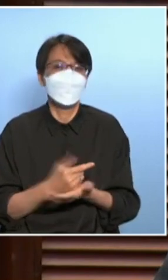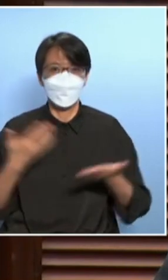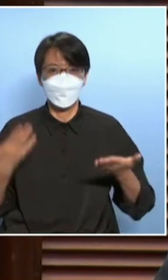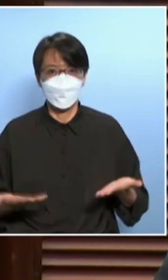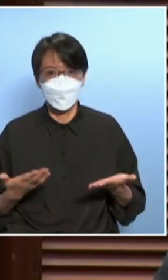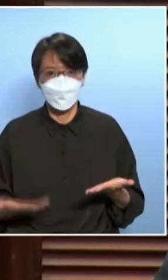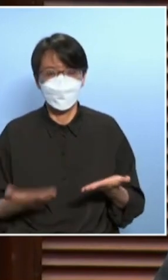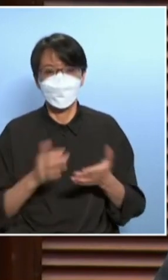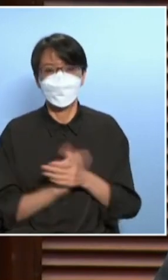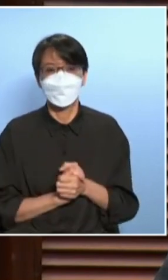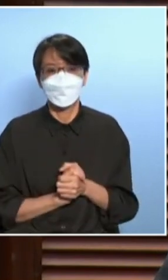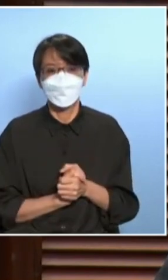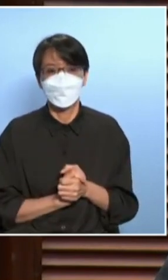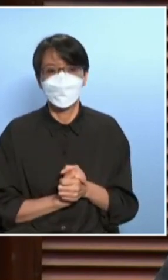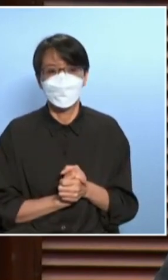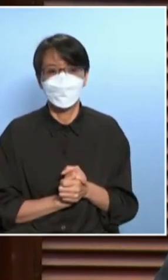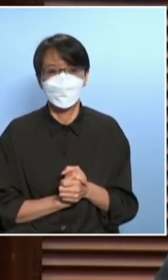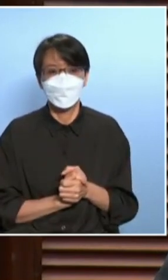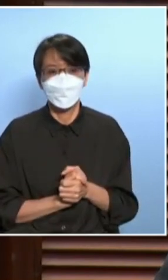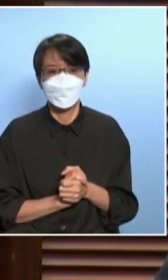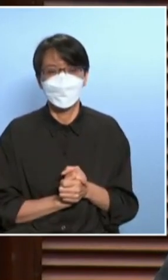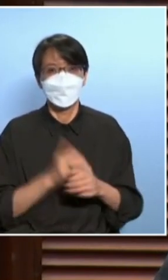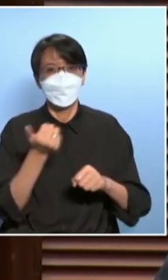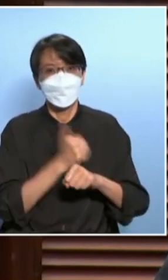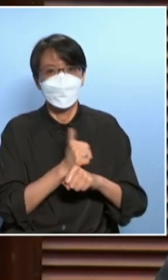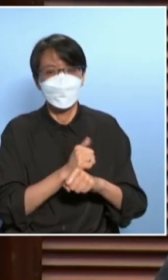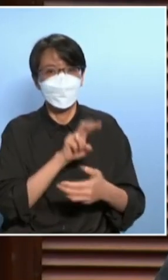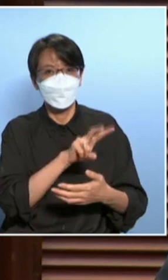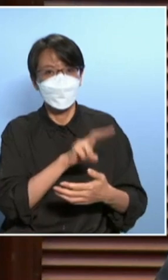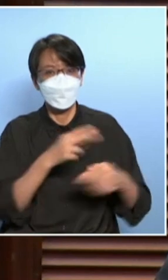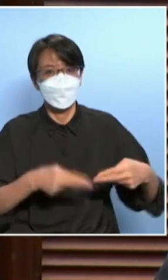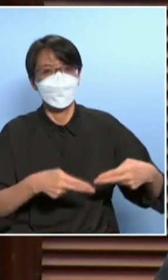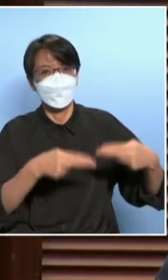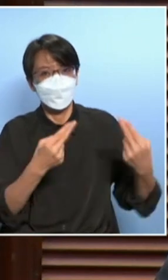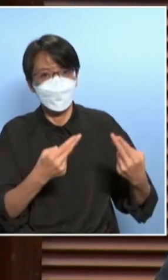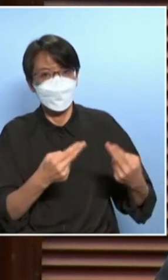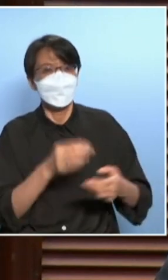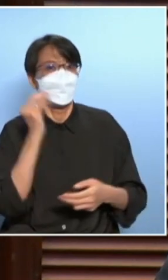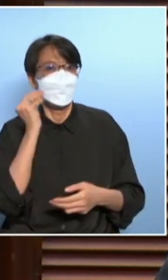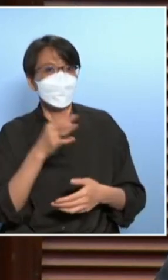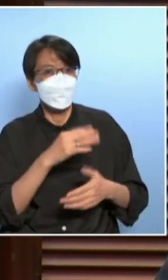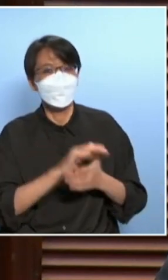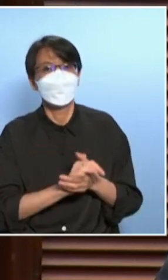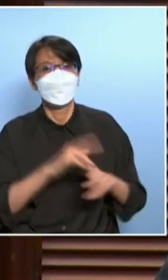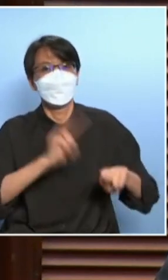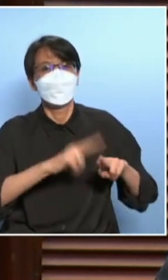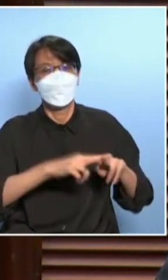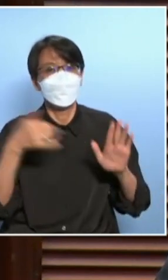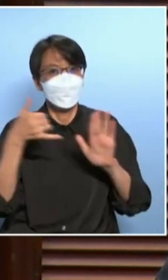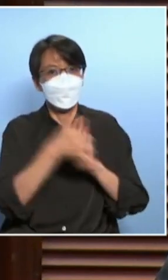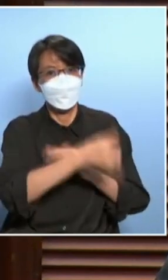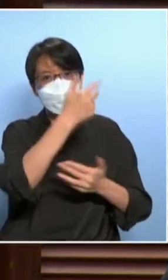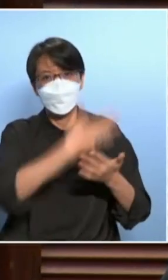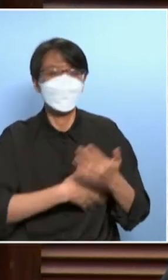到有一個好好嘅一個空間去檢討放寬嗰、那個入境內地嘅檢疫